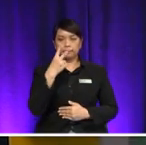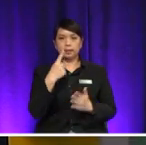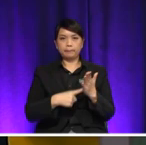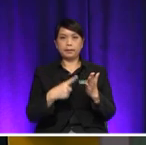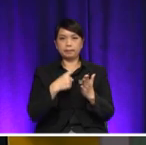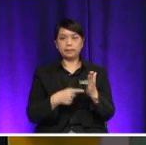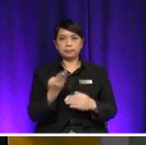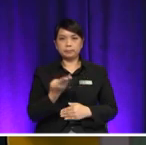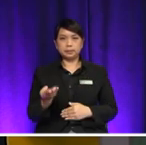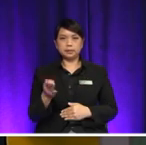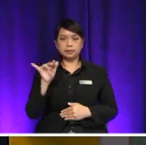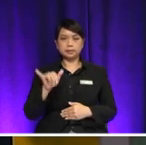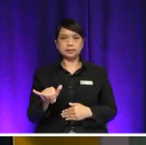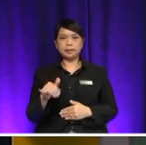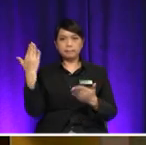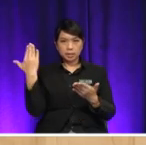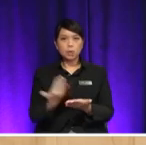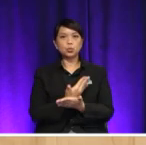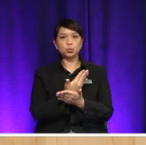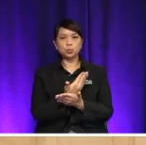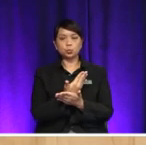benda-benda yang baru